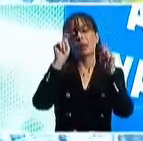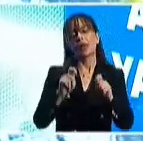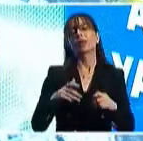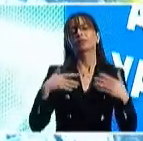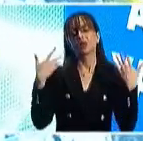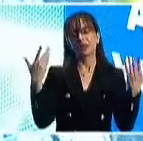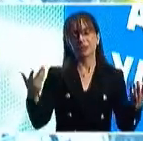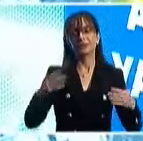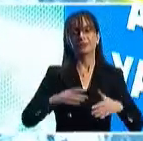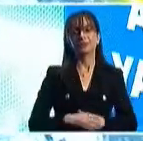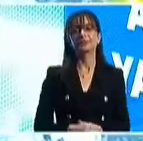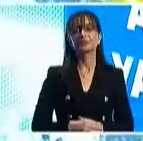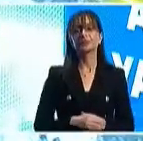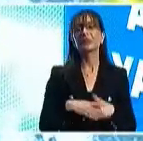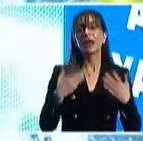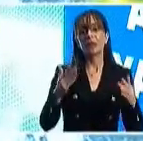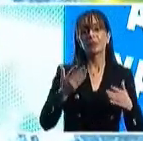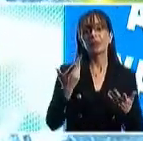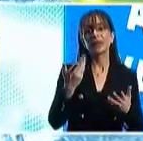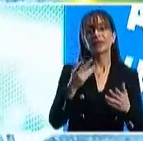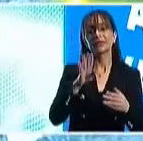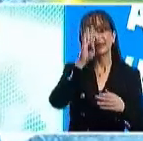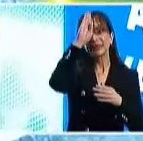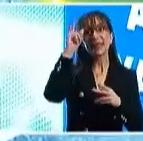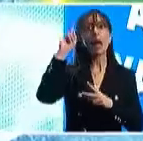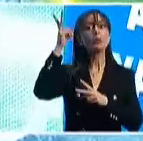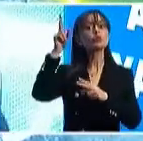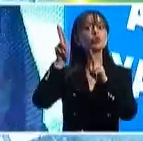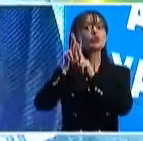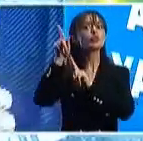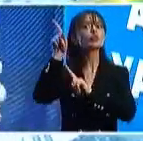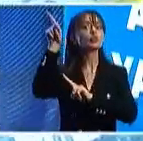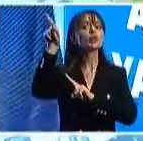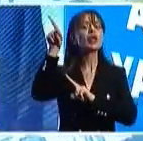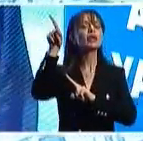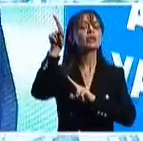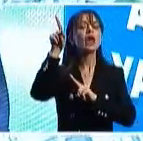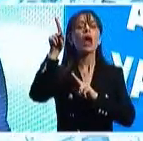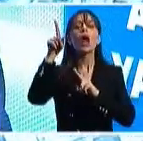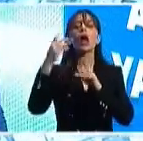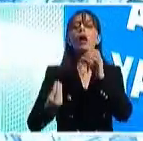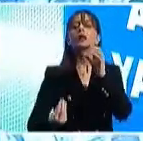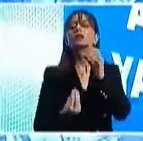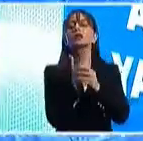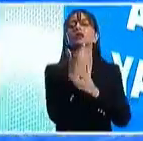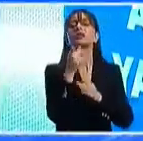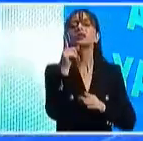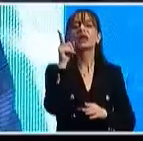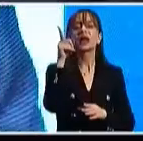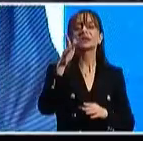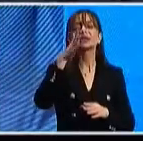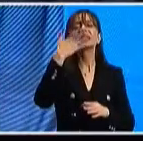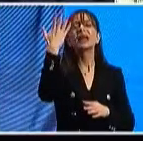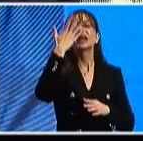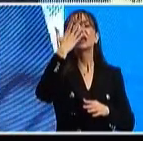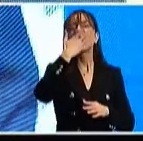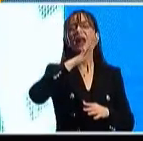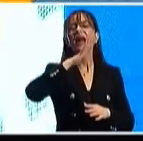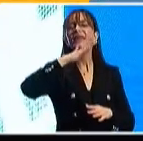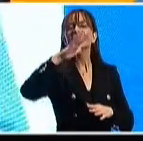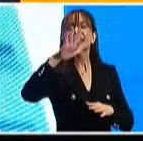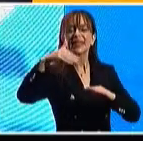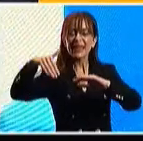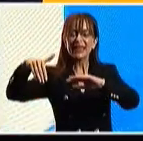Tabii İstanbul'un kuzeyinde oluşturacağımız lojistik altyapımızın bir parçası olarak Karadeniz kıyısına da